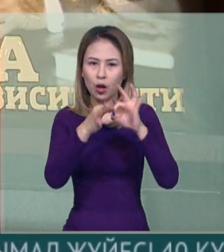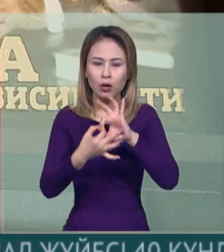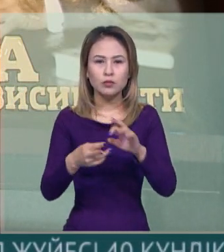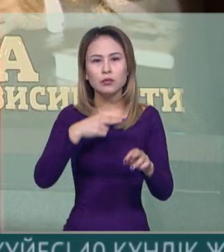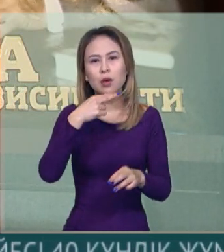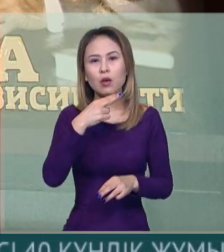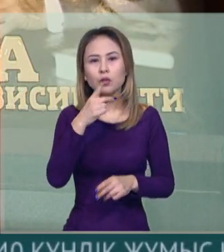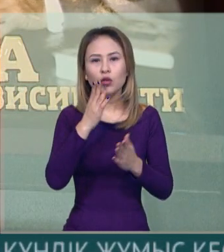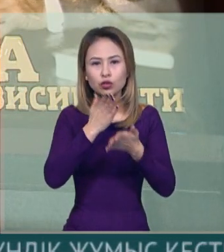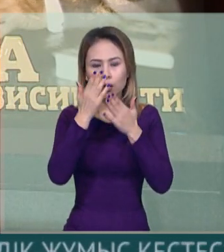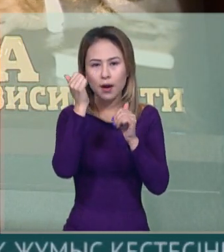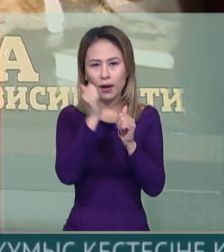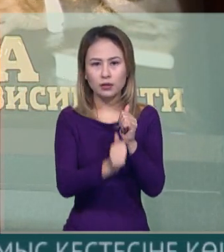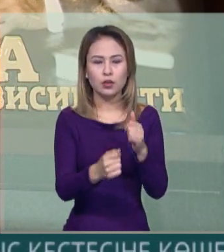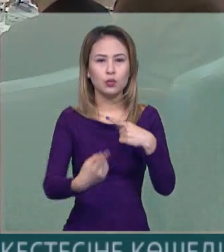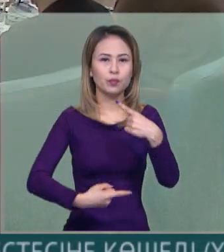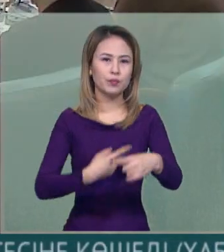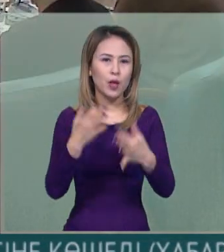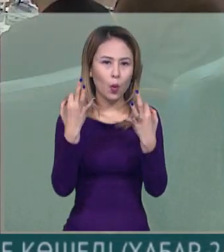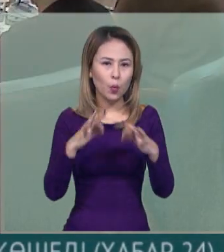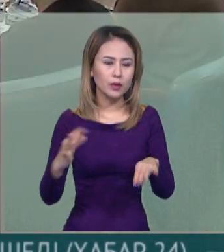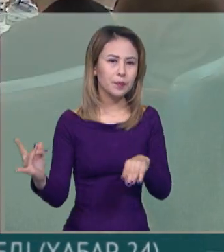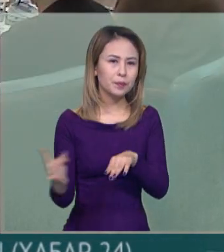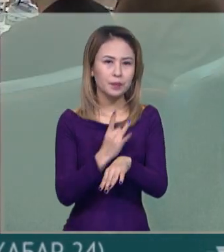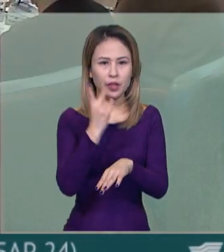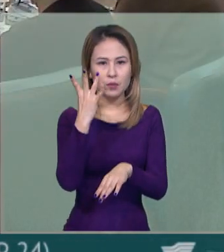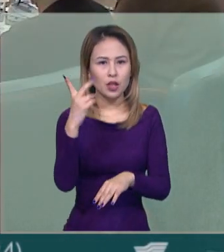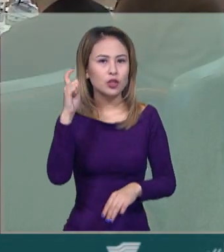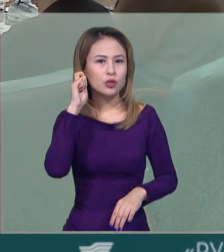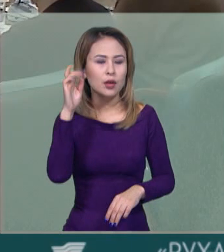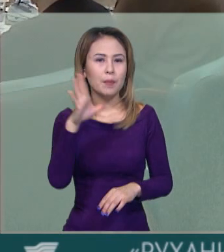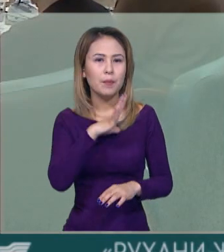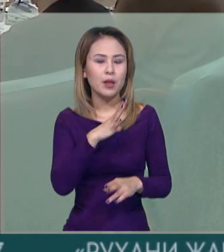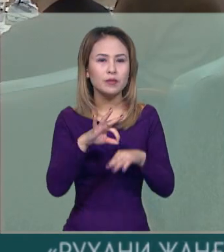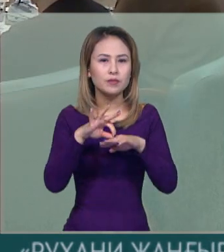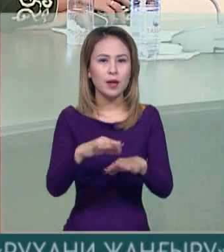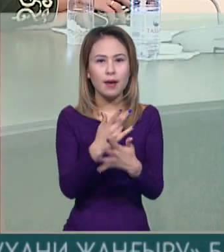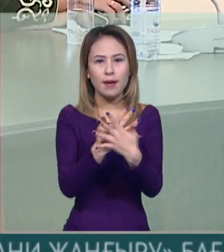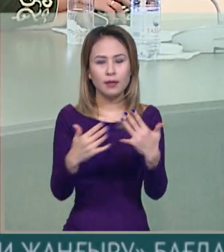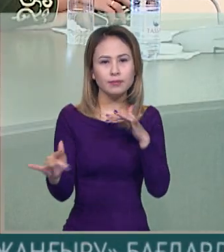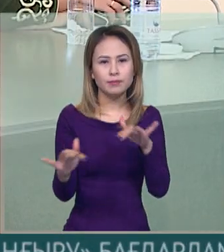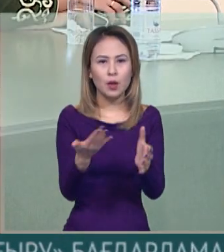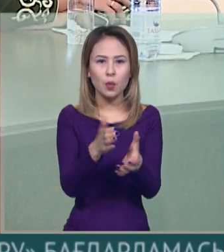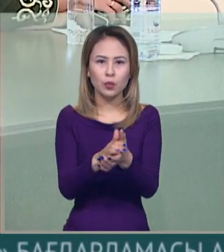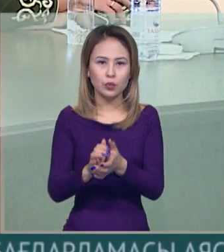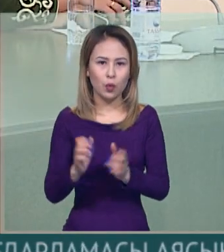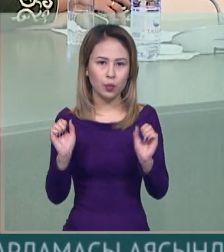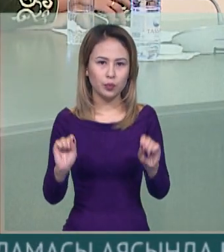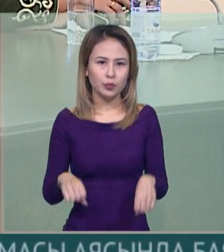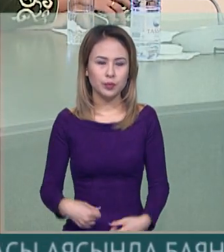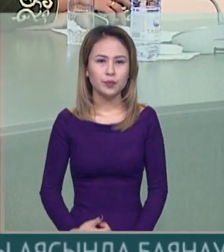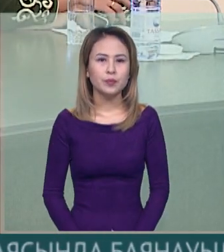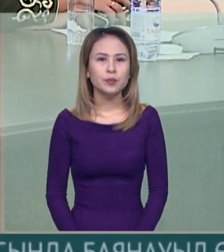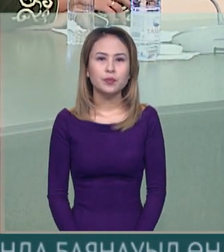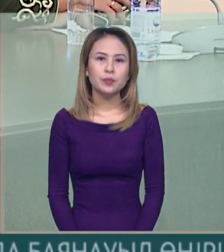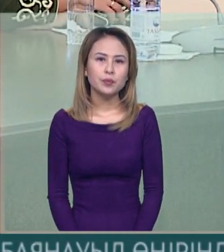Оны мұқият оқыған әр кезеңнің ұрпақтары тәуелсіздіктің алғашқы 25 жылында атқарылған ғажайып істермен танысып, өздеріне үлгі